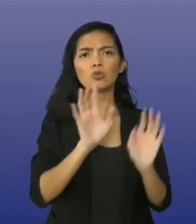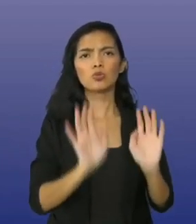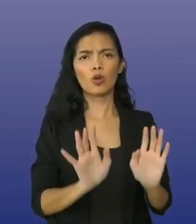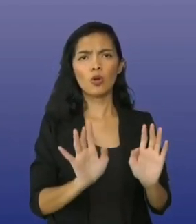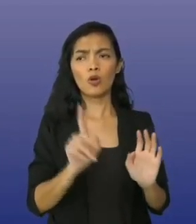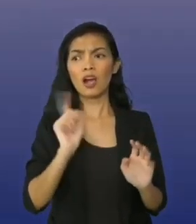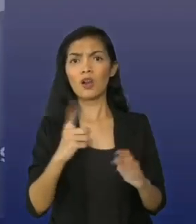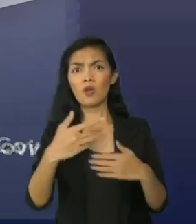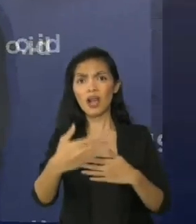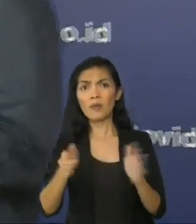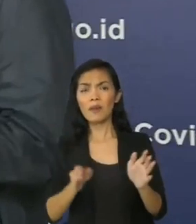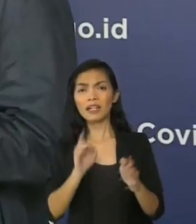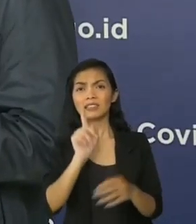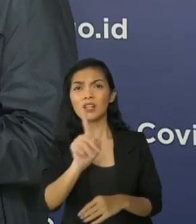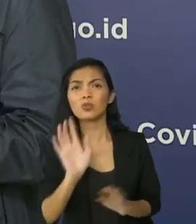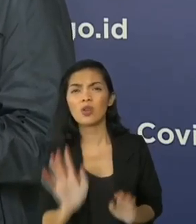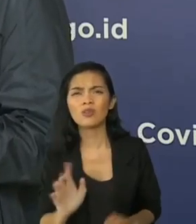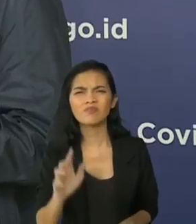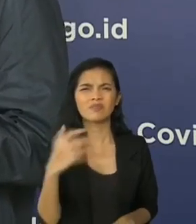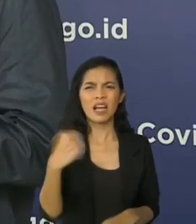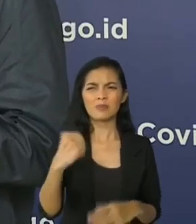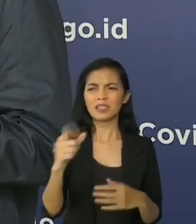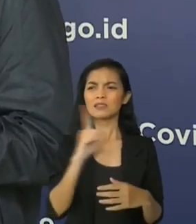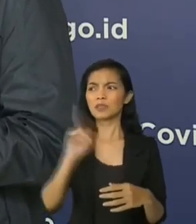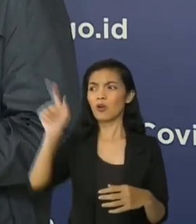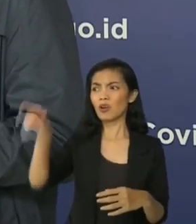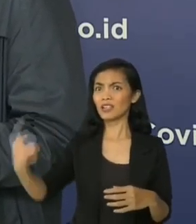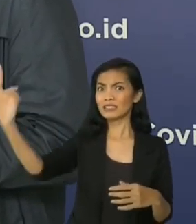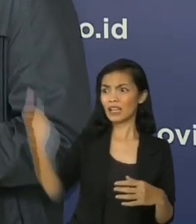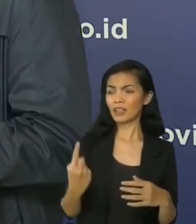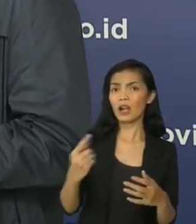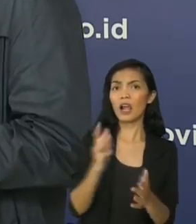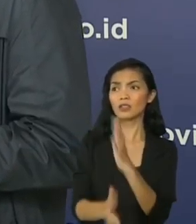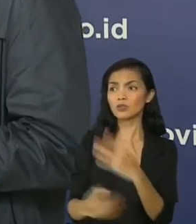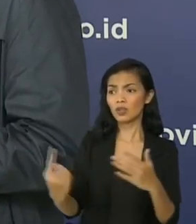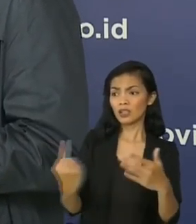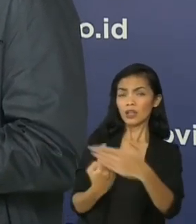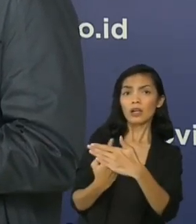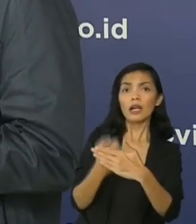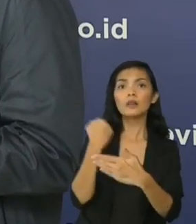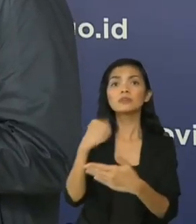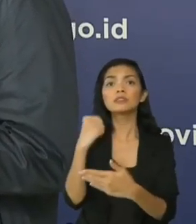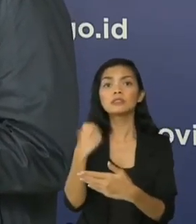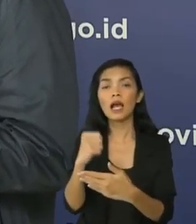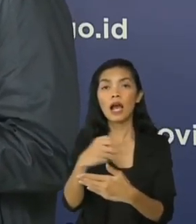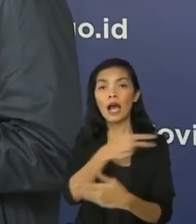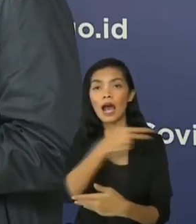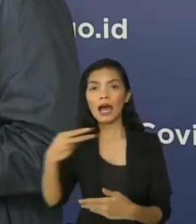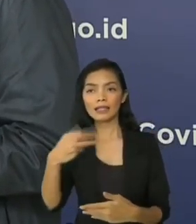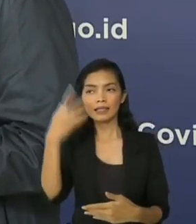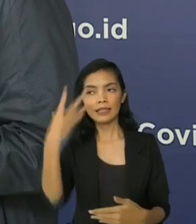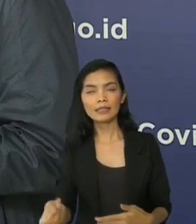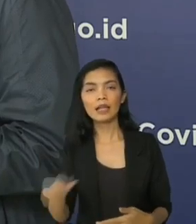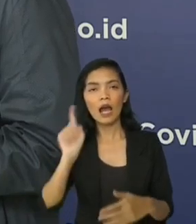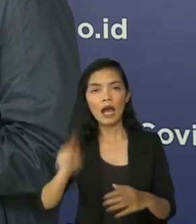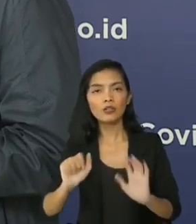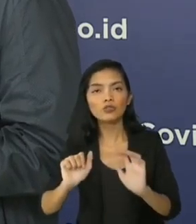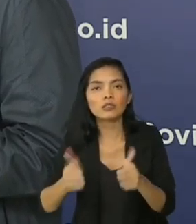kalau kamarnya cuma satu tentu ini sulit untuk bisa melakukan isolasi Mandiri di sebelah maka posisi Desa